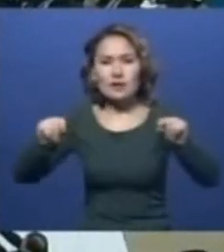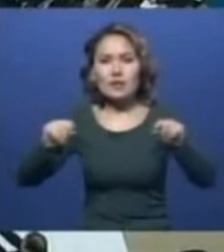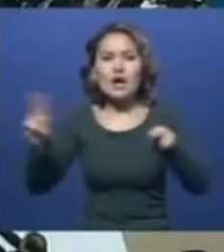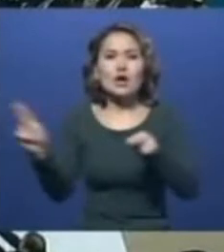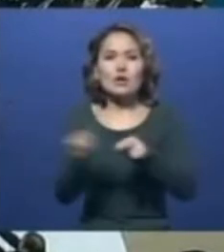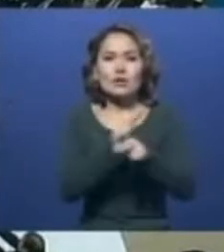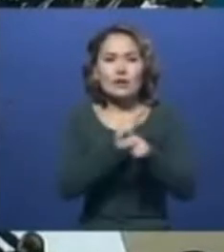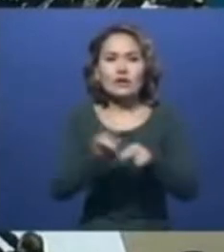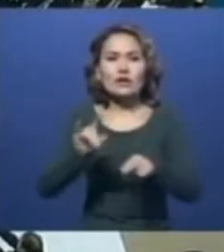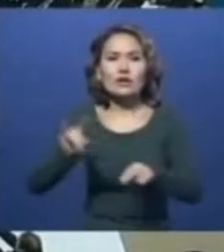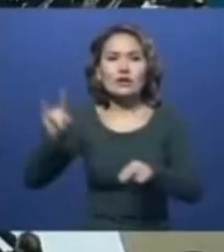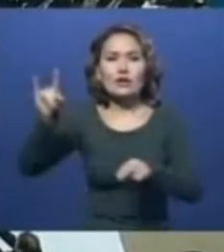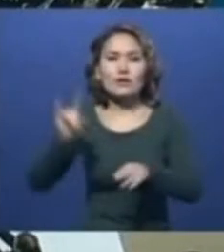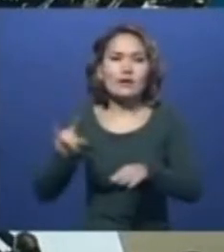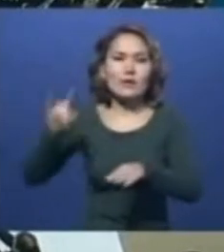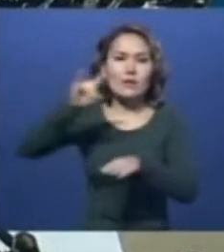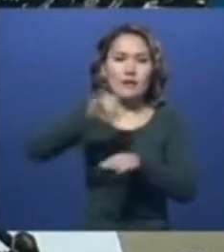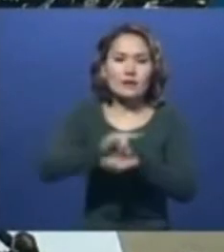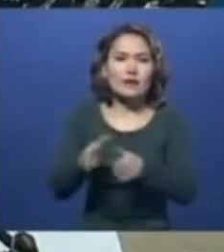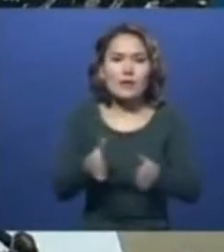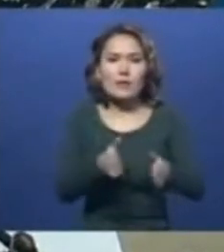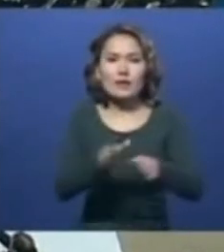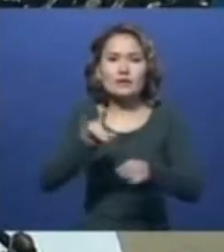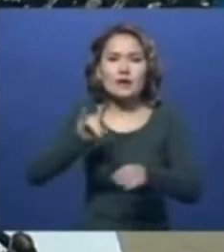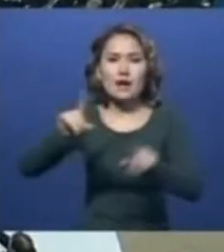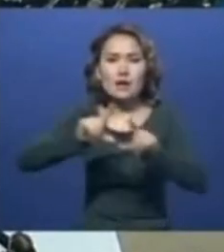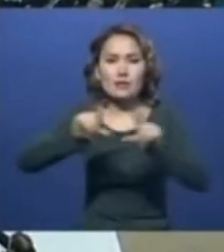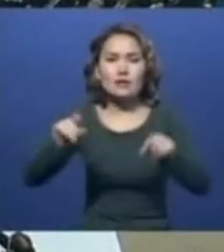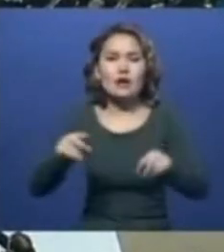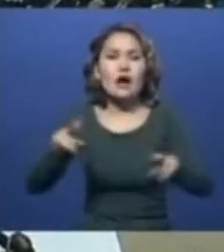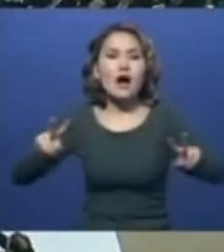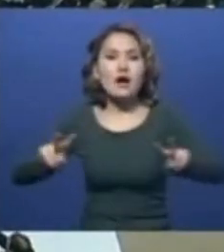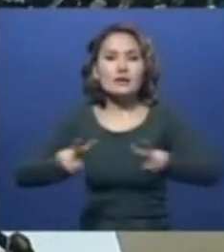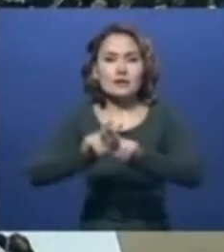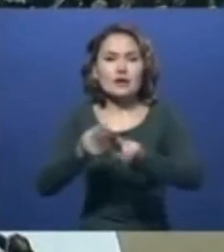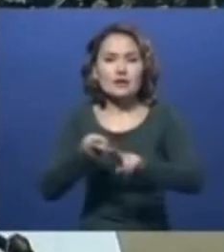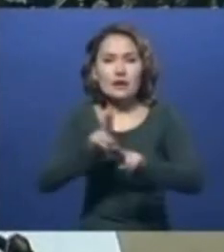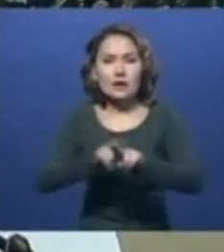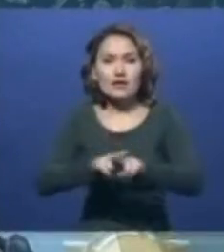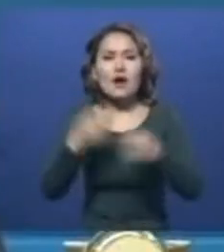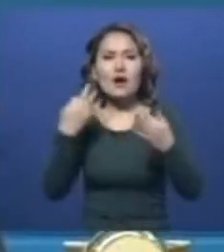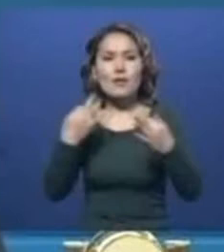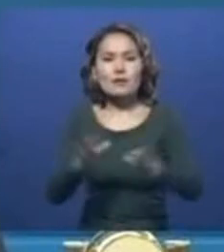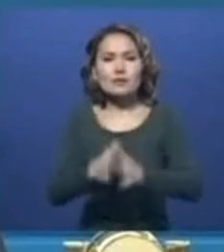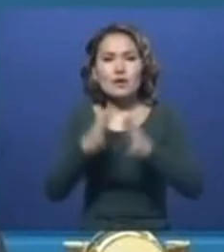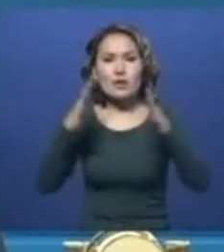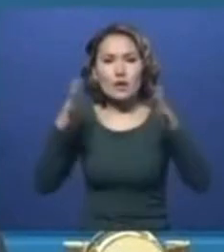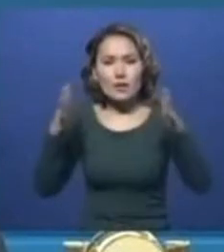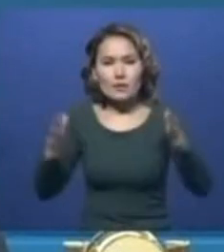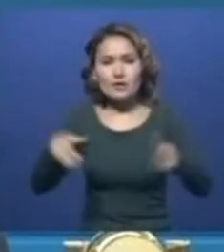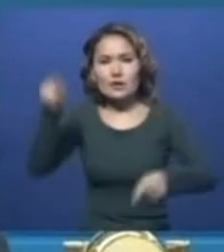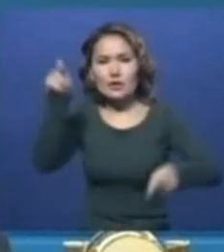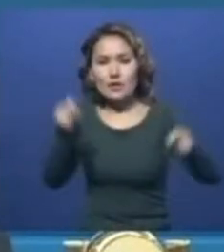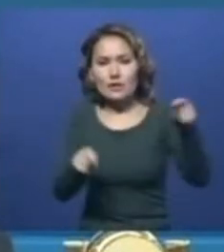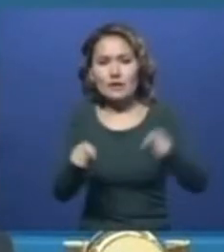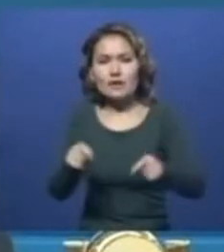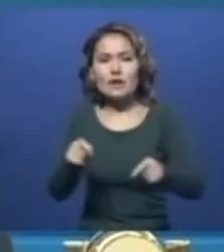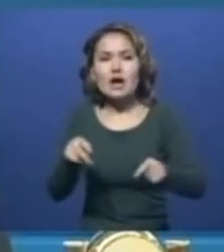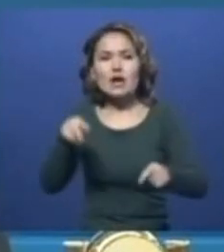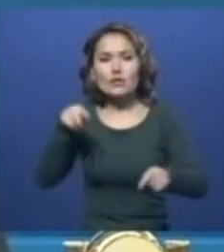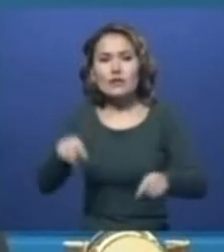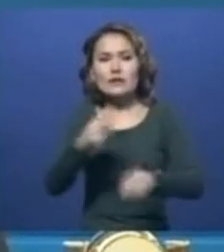реконструкцию взлетно-посадочной полосы аэропорта Астаны. Это позволит увеличить пропускную способность к 2017